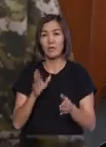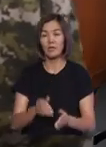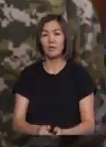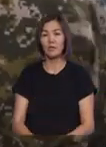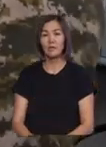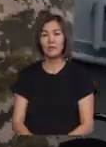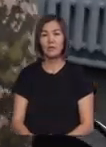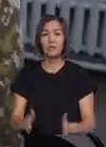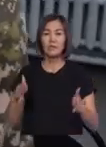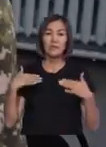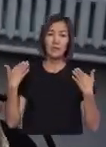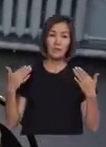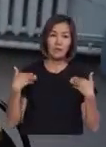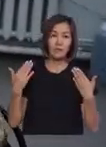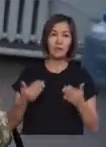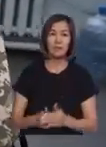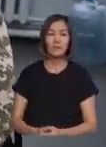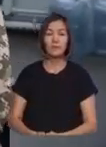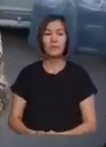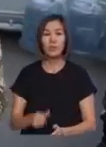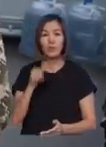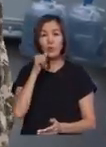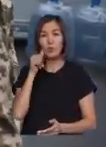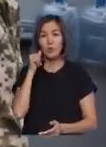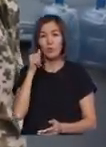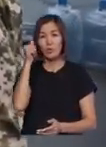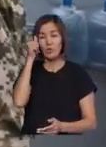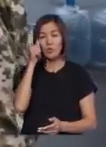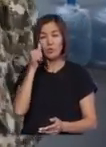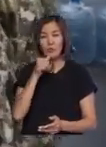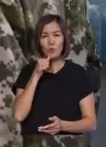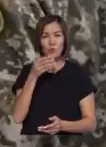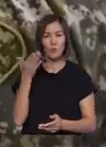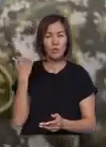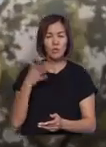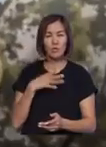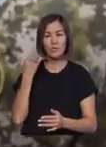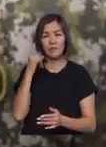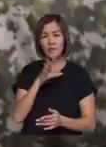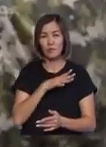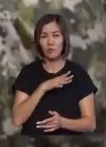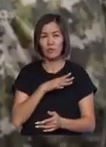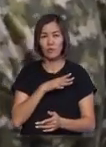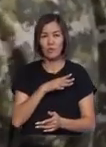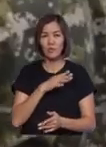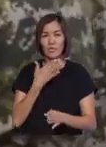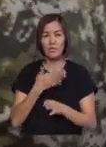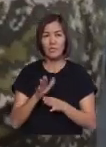ба, әйгерім? Майор Сейдалиев. Өткен жолы өзіңізбен хабарласқан болатынмын. Сарбаздардың өтелмеген